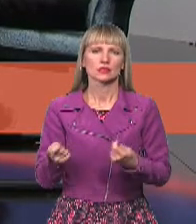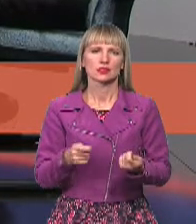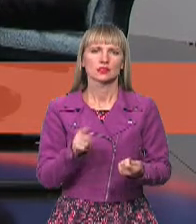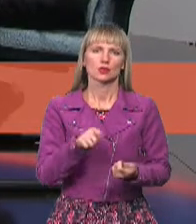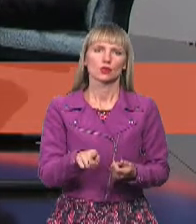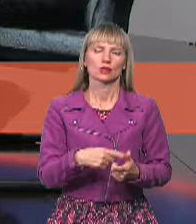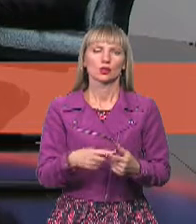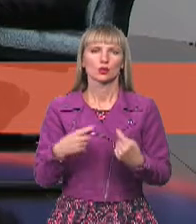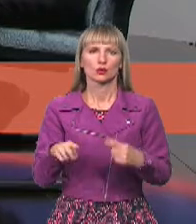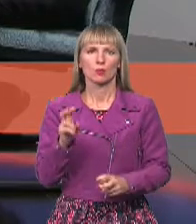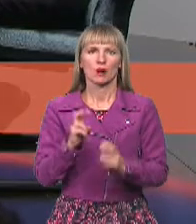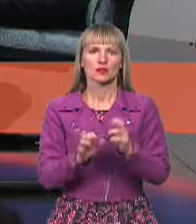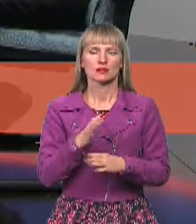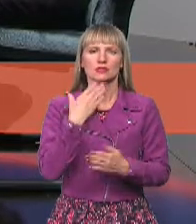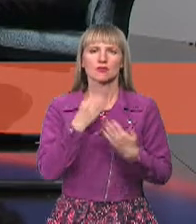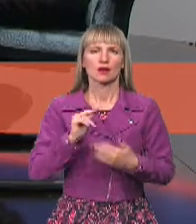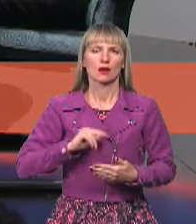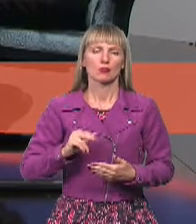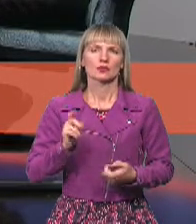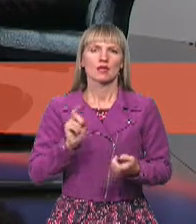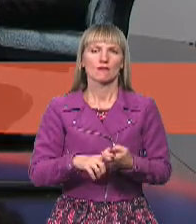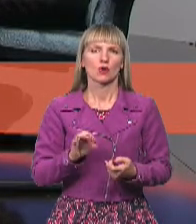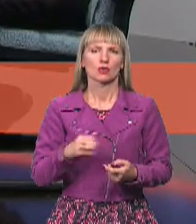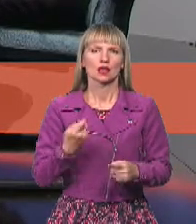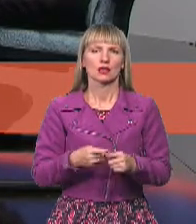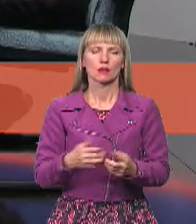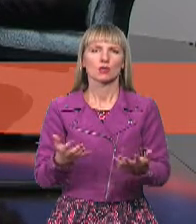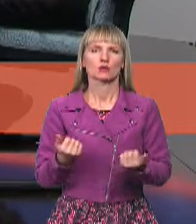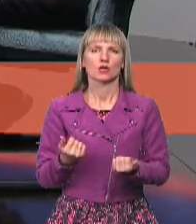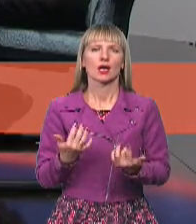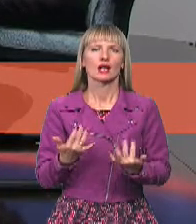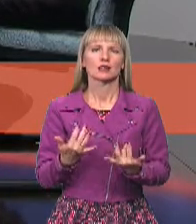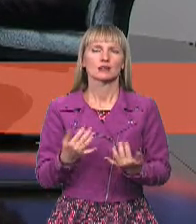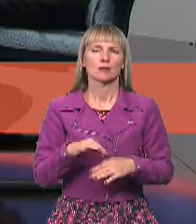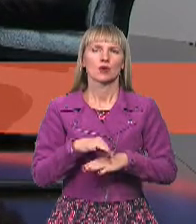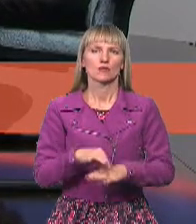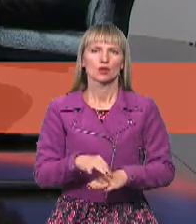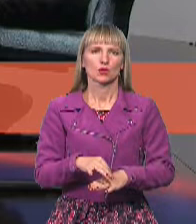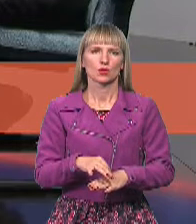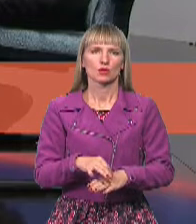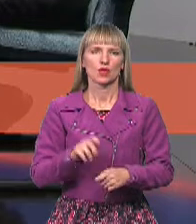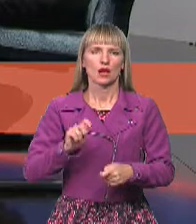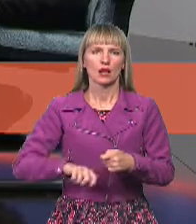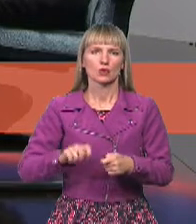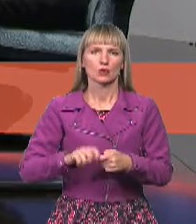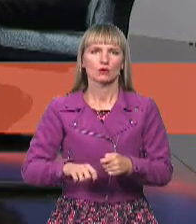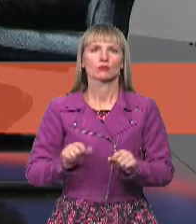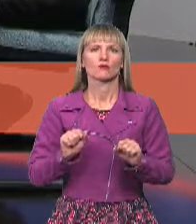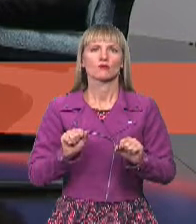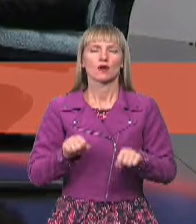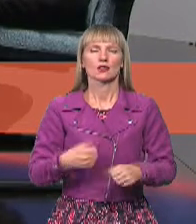хозяйствования от своей деятельности, в зависимости от этого получается количество проведенных мероприятий контроля,